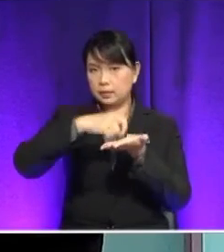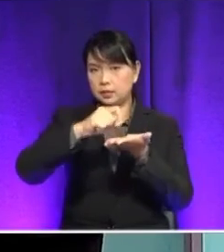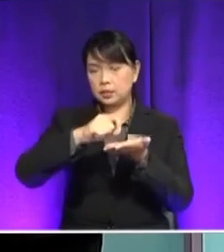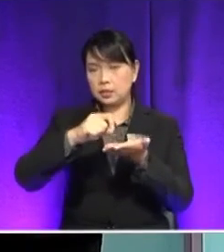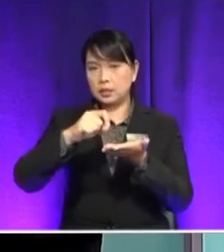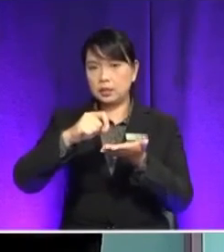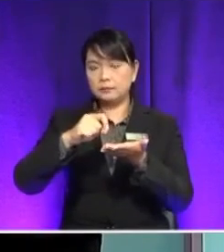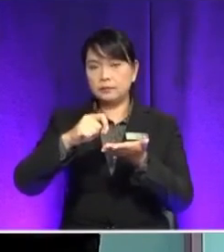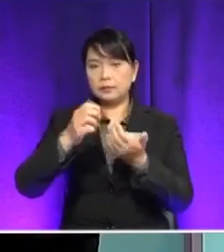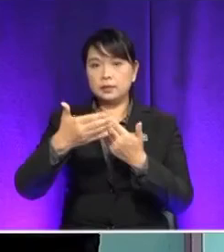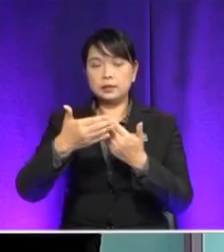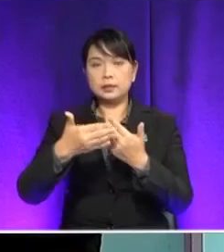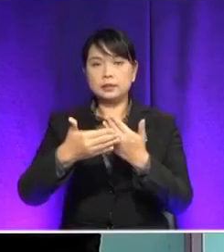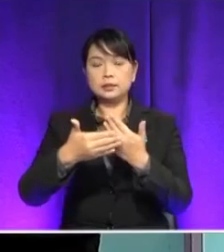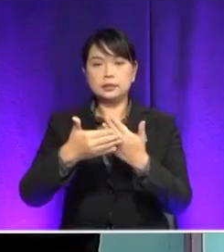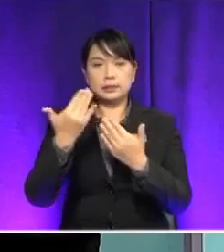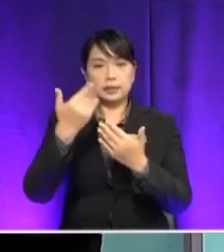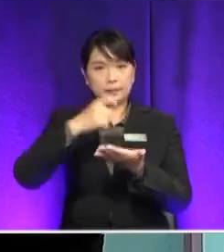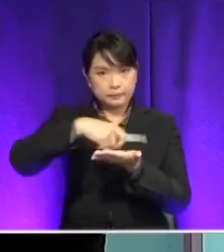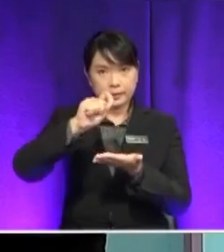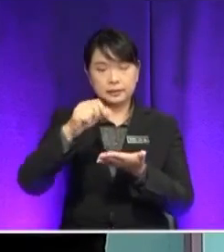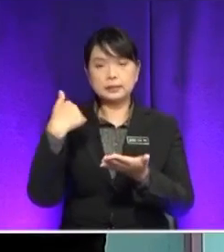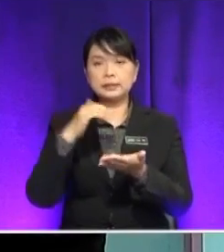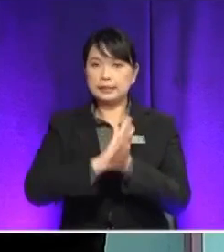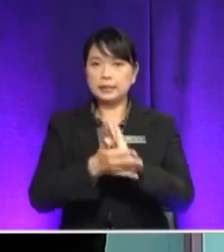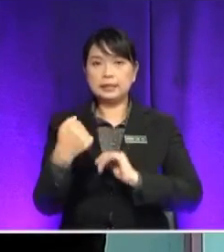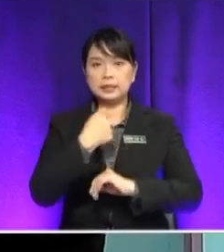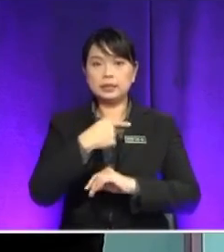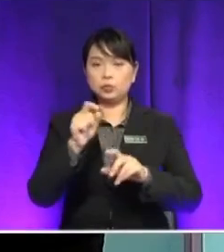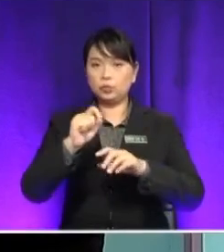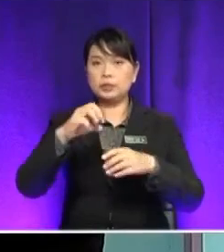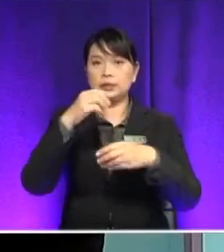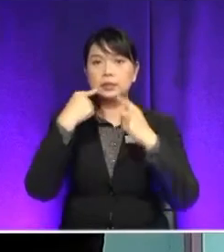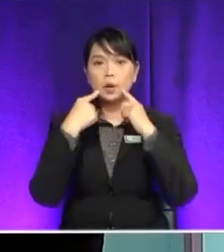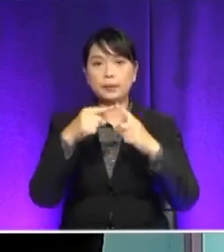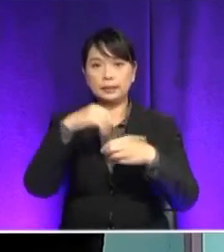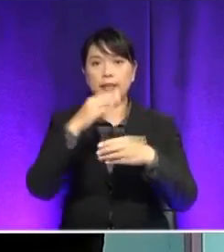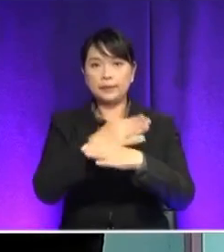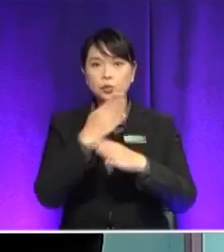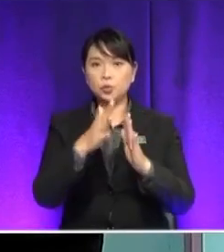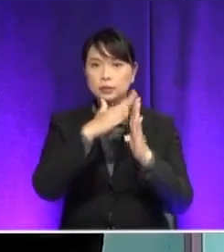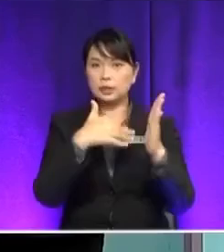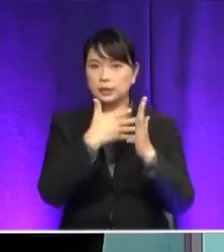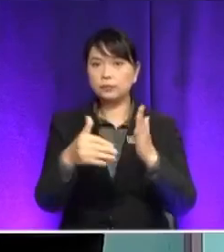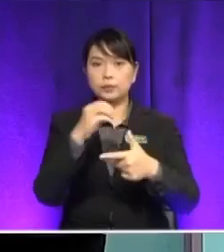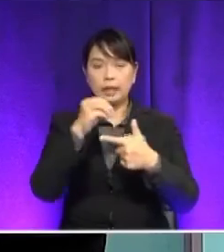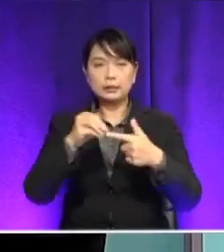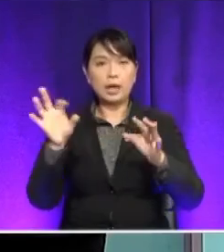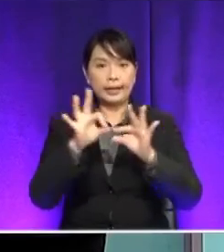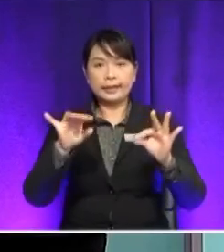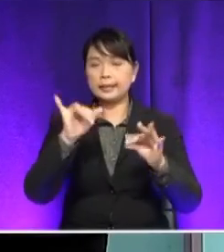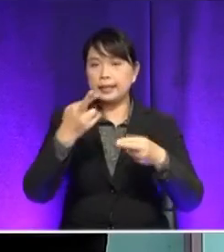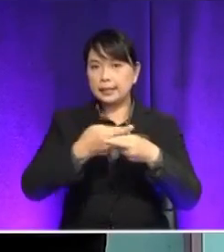magritte guna kaedah yang senang contohnya dalam betul jadwal ataupun betuk aa ya yang ringkas dan